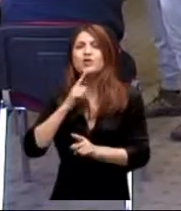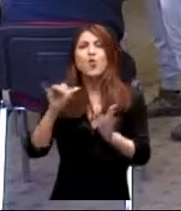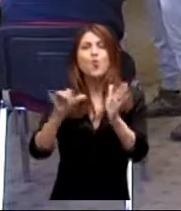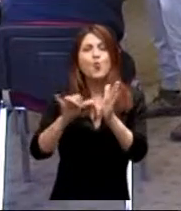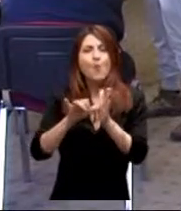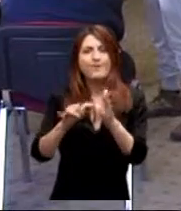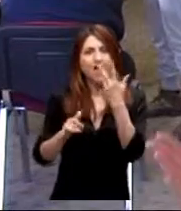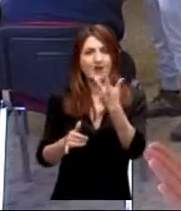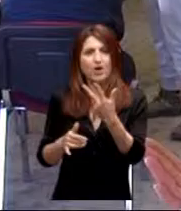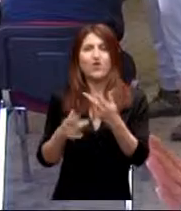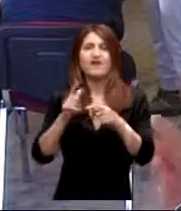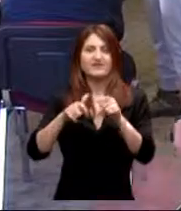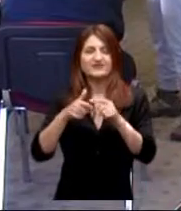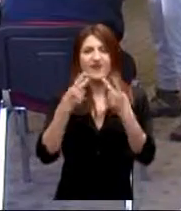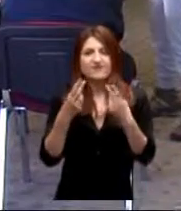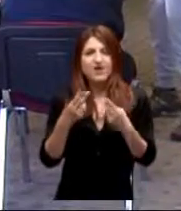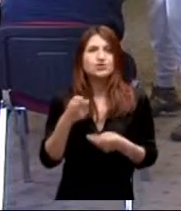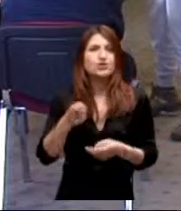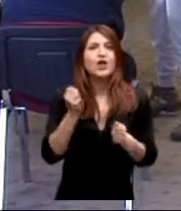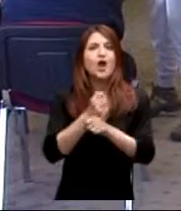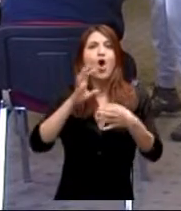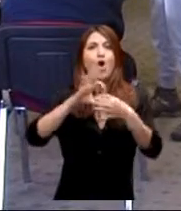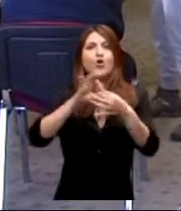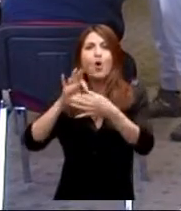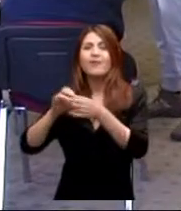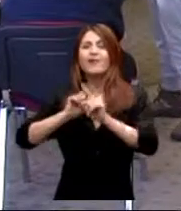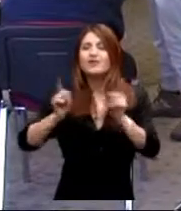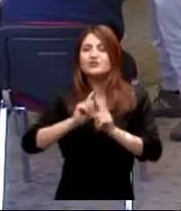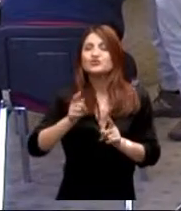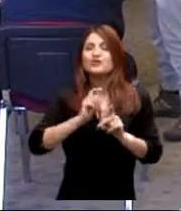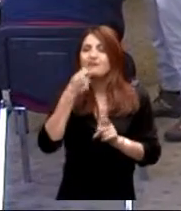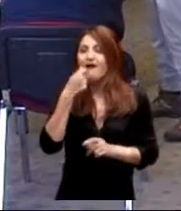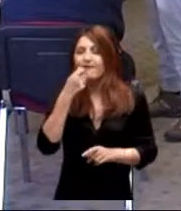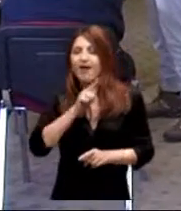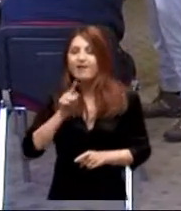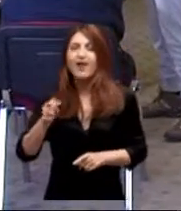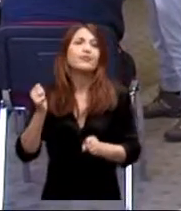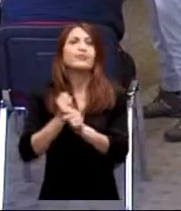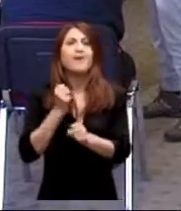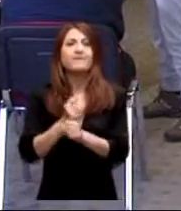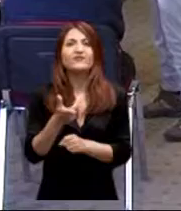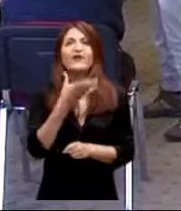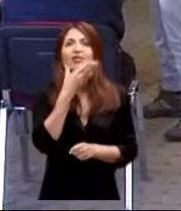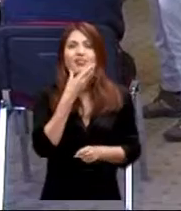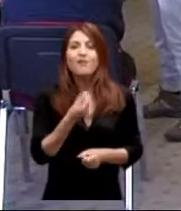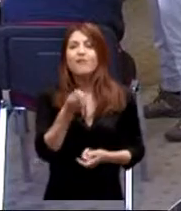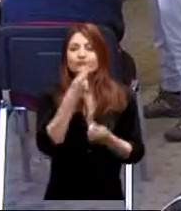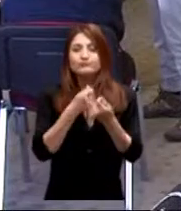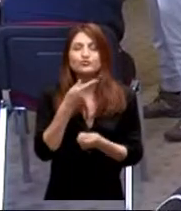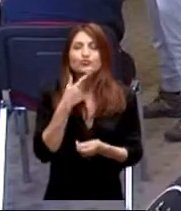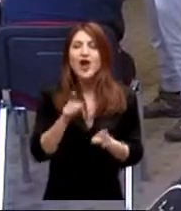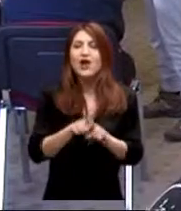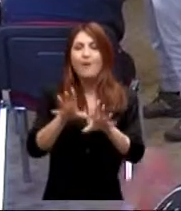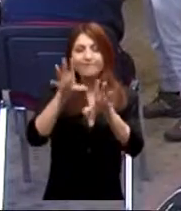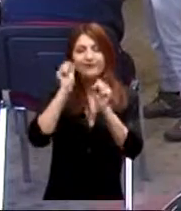umjerenost, i pokušavamo kombinacijom različitih namirnica formirati lijepe obroke koji su privlačni